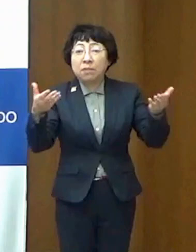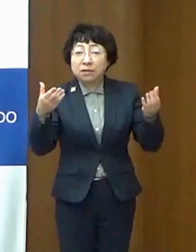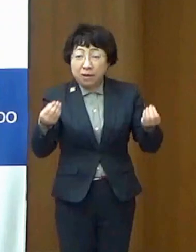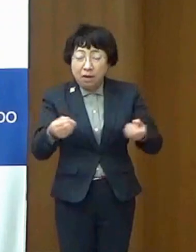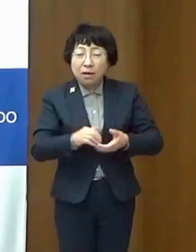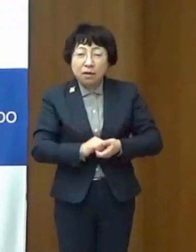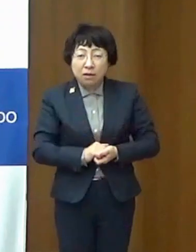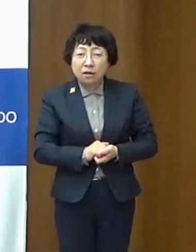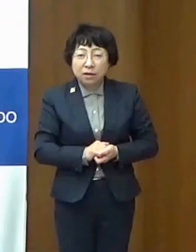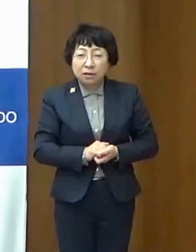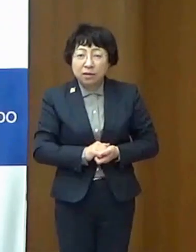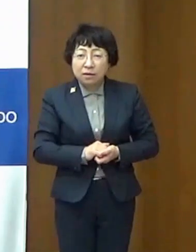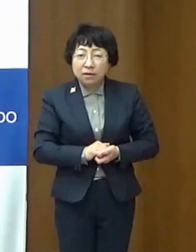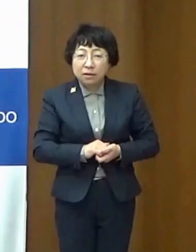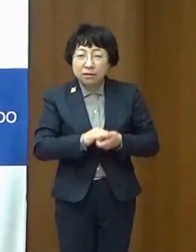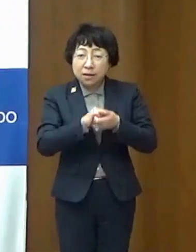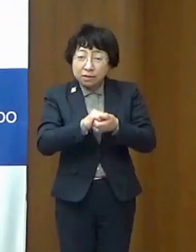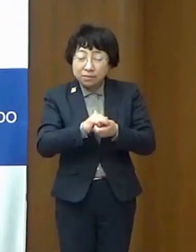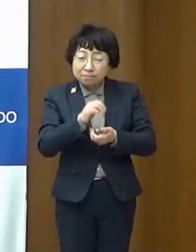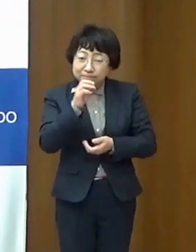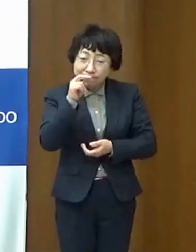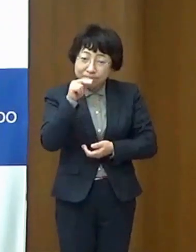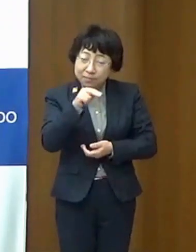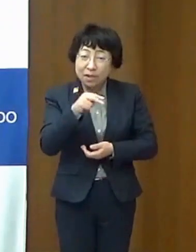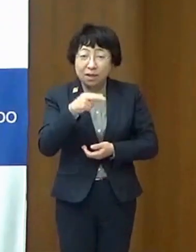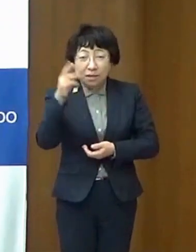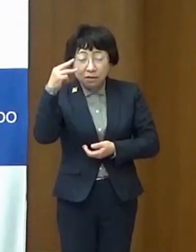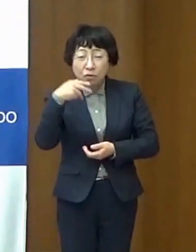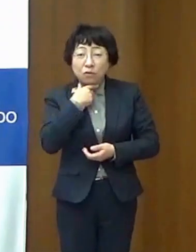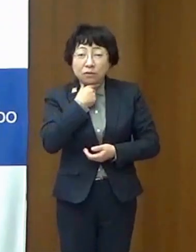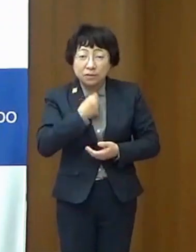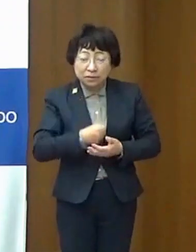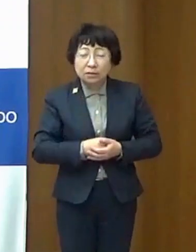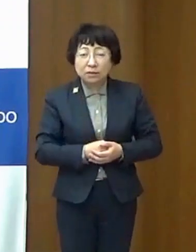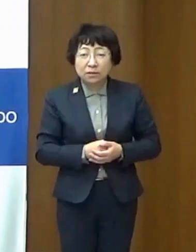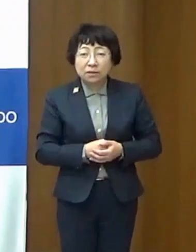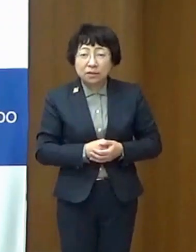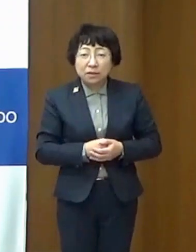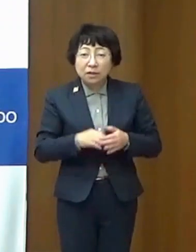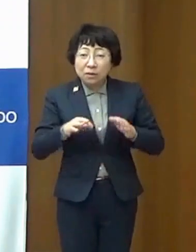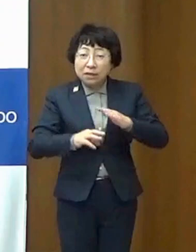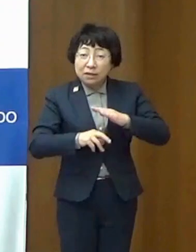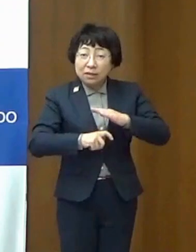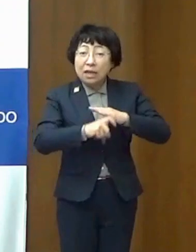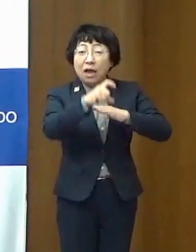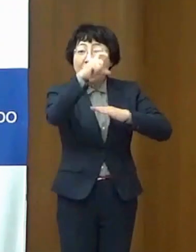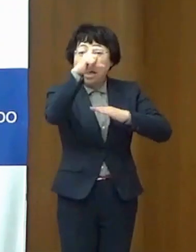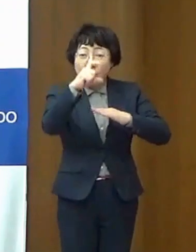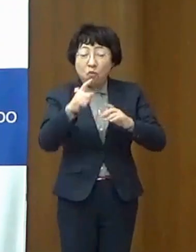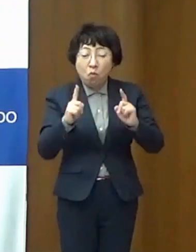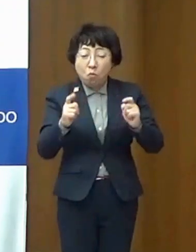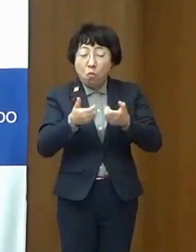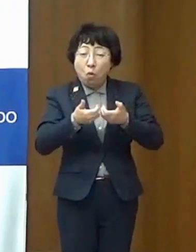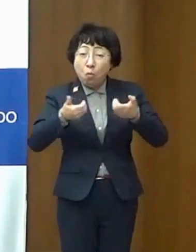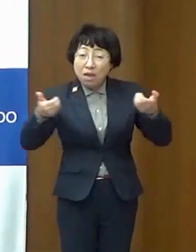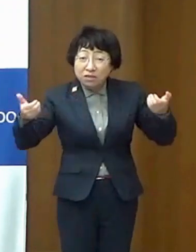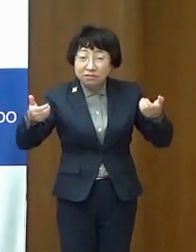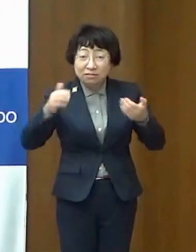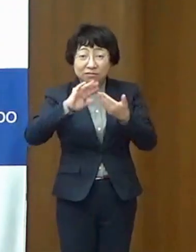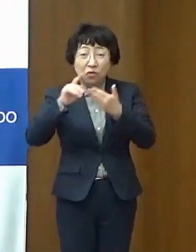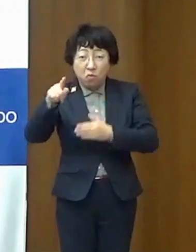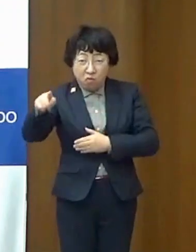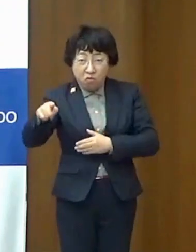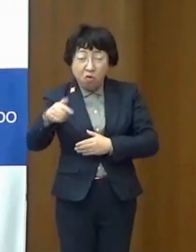ぜひご覧いただければというふうに思います。今年度も日高の紋別競馬場でグランシャリオナイ